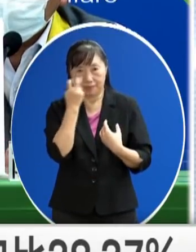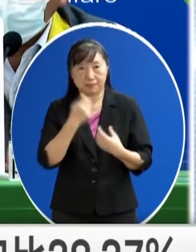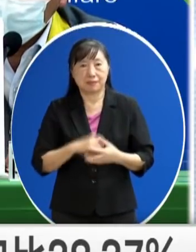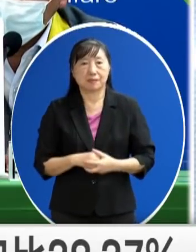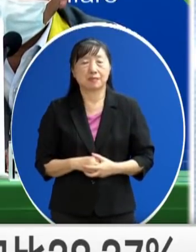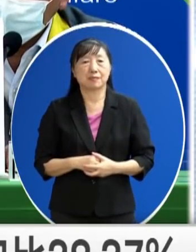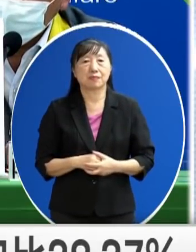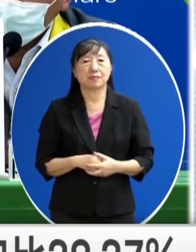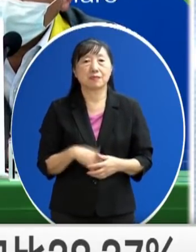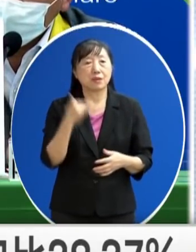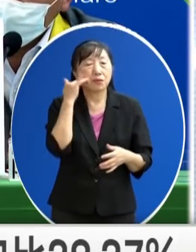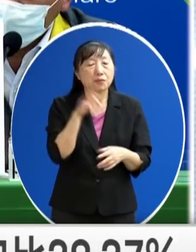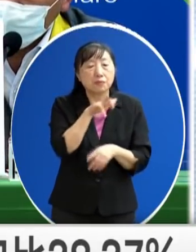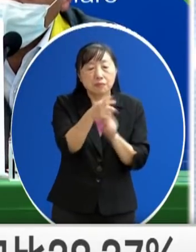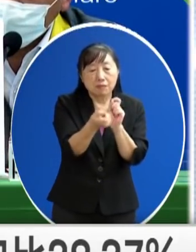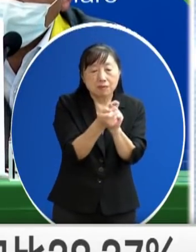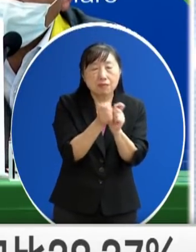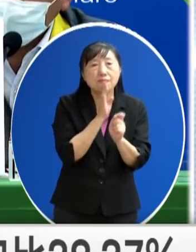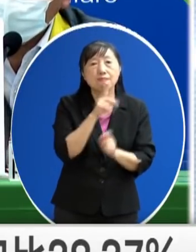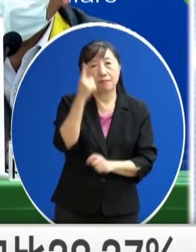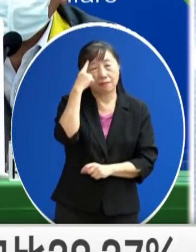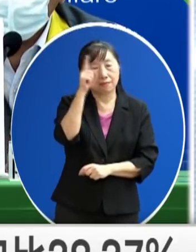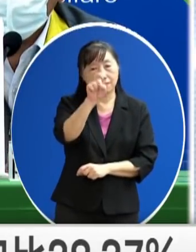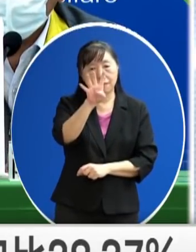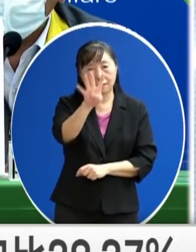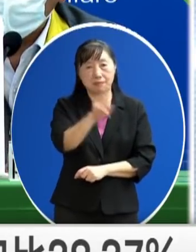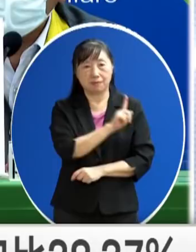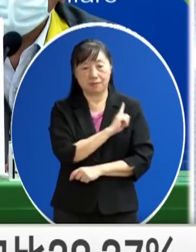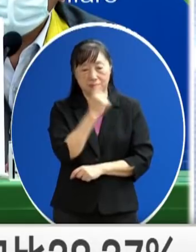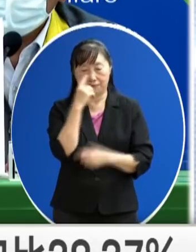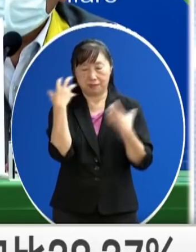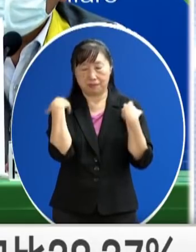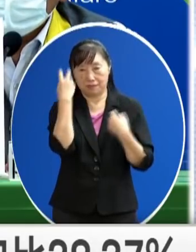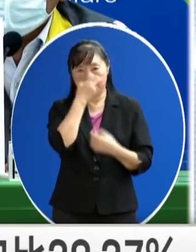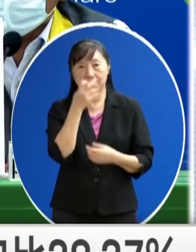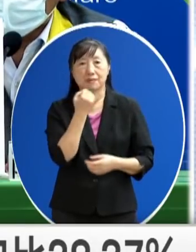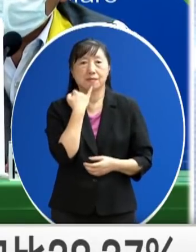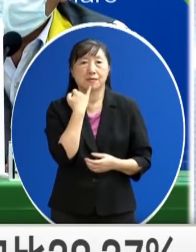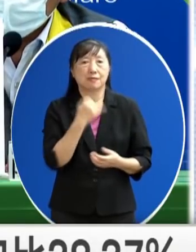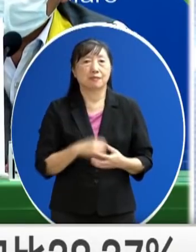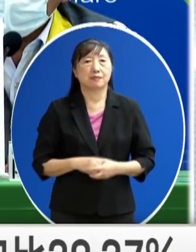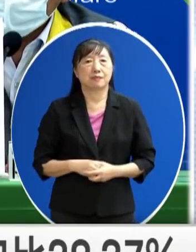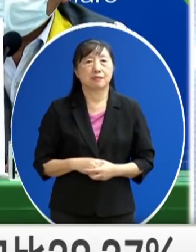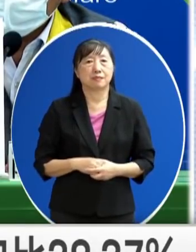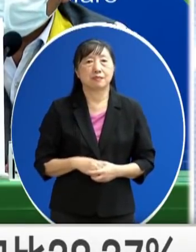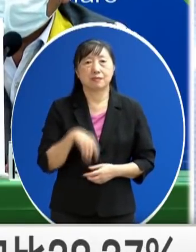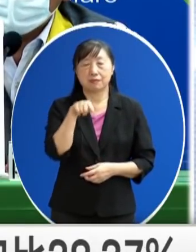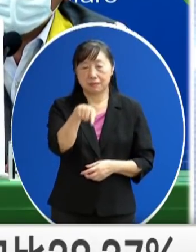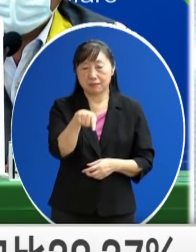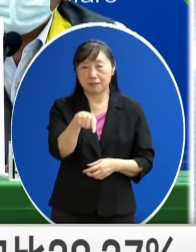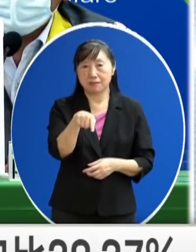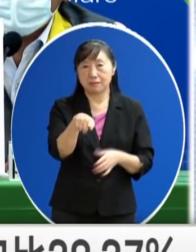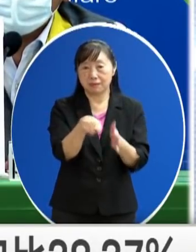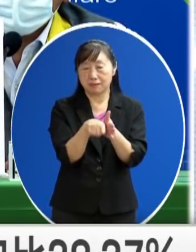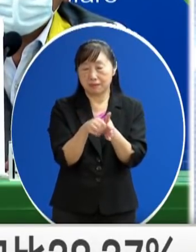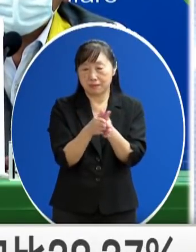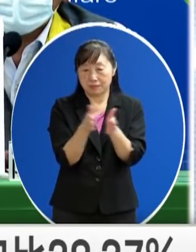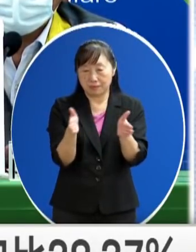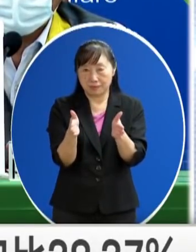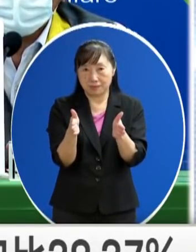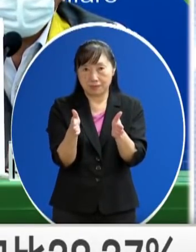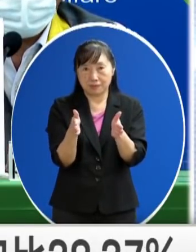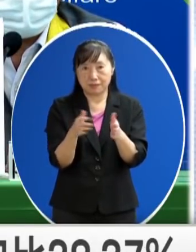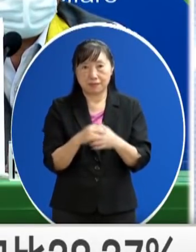那短程的仍然维持14天的自主健康管理。 那这段时间的作为，但一方